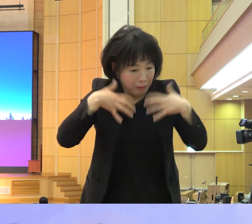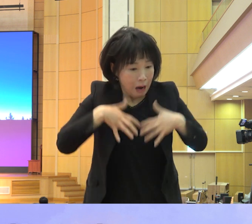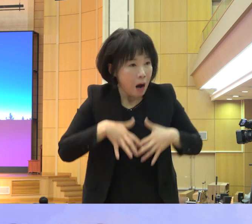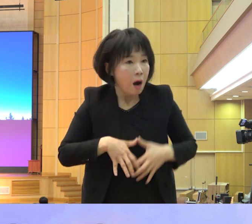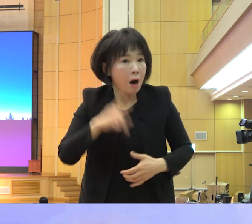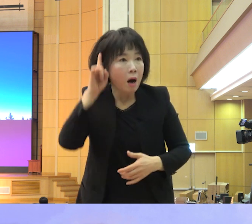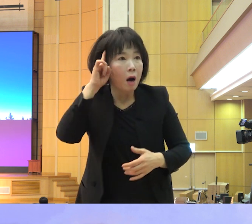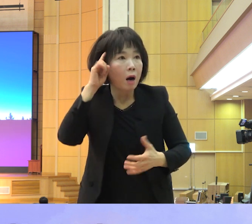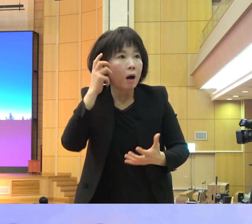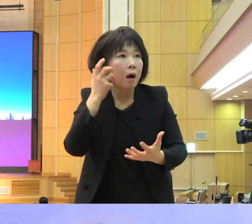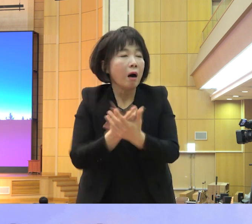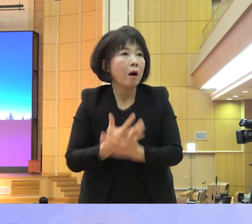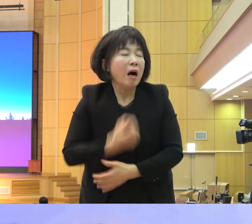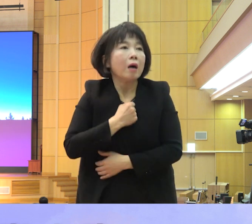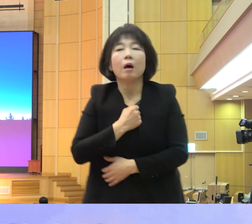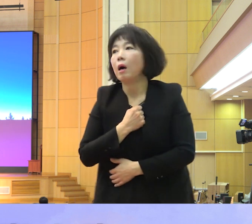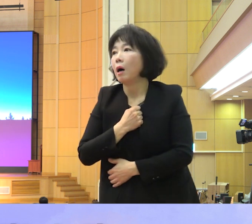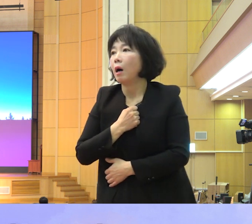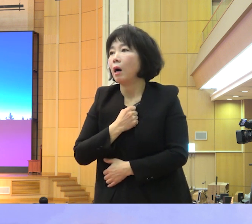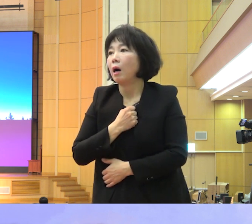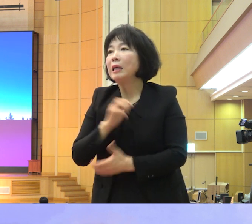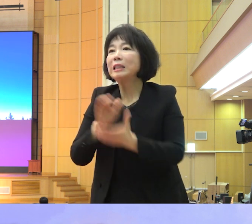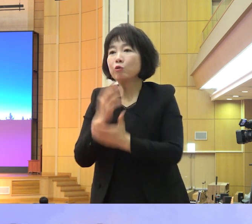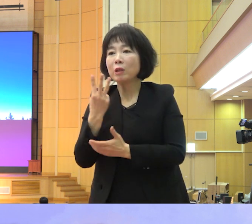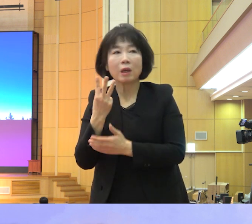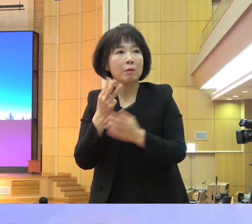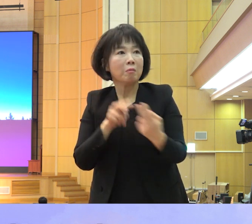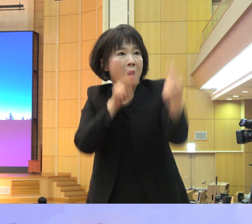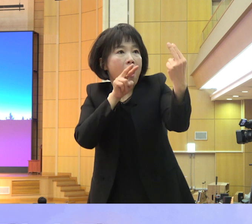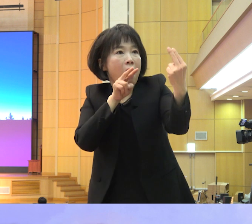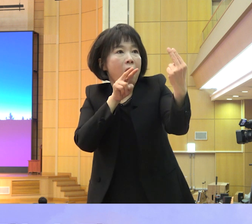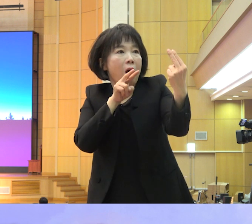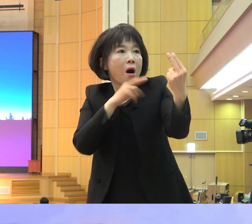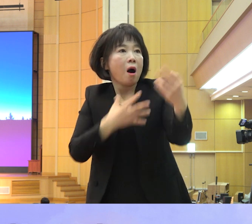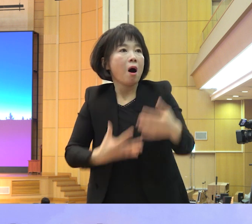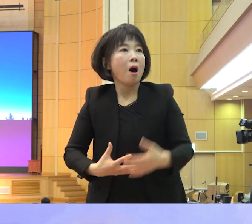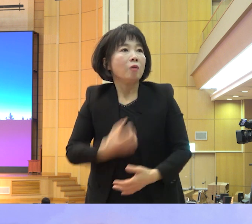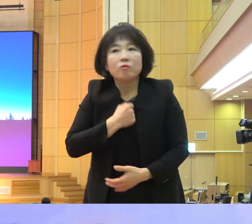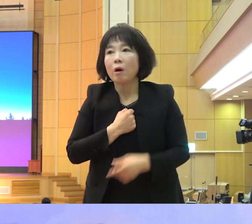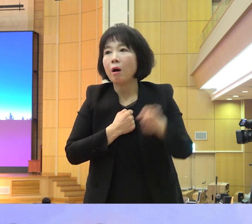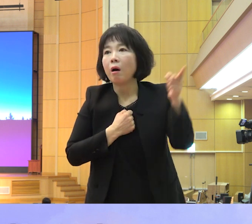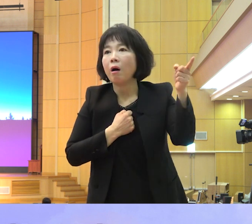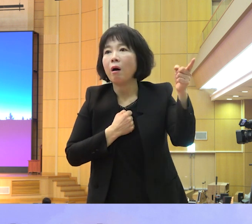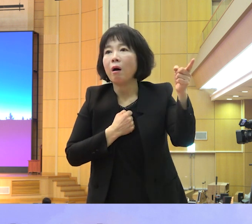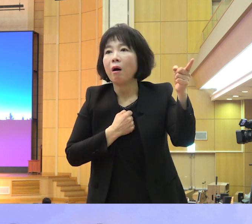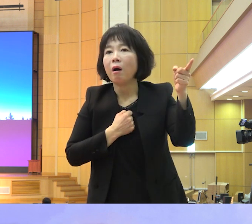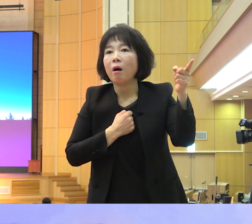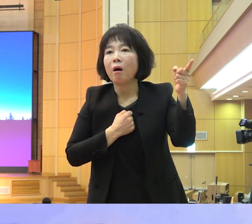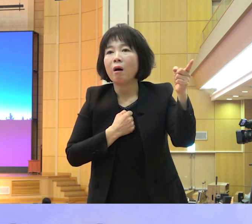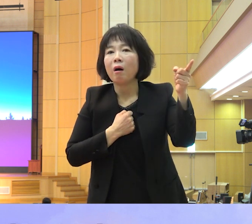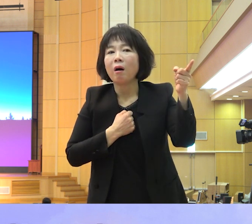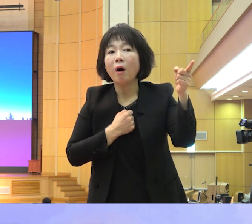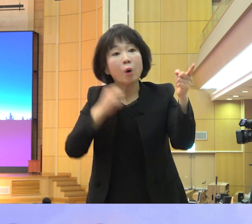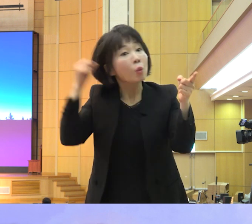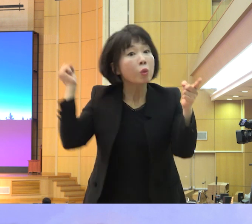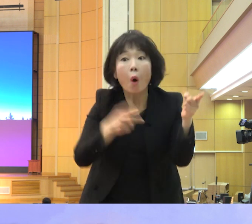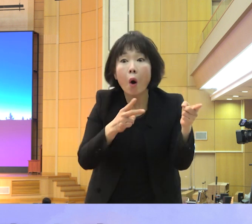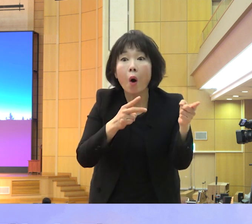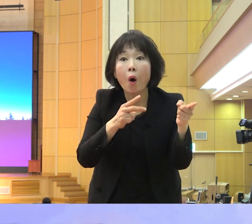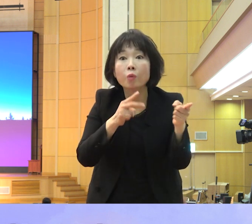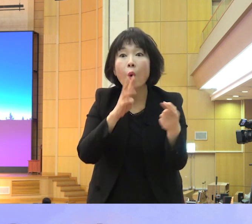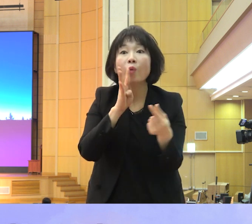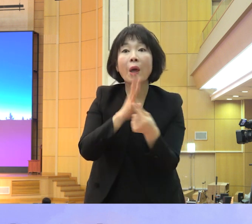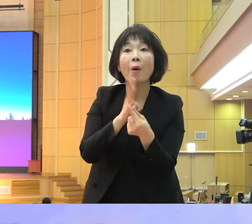친구들도 엄청난 충격을 받았습니다. 그리고 마지막으로는 욥이 그와 같이 병들어서 죽게